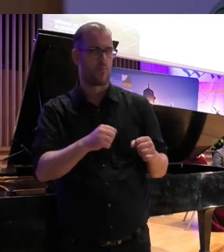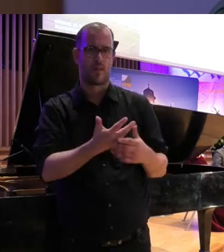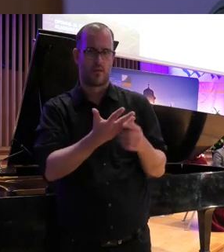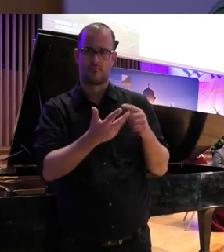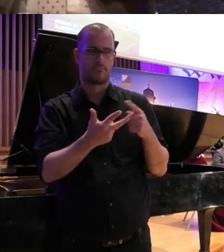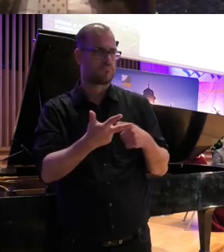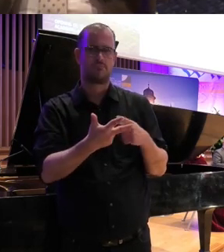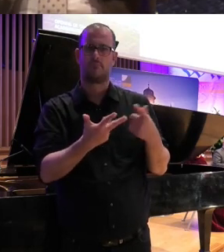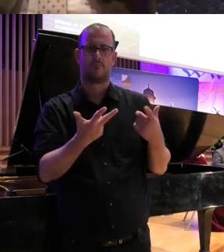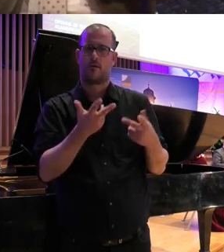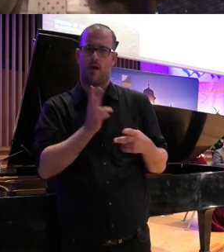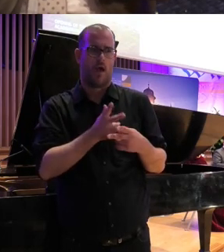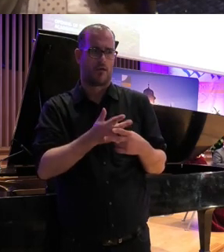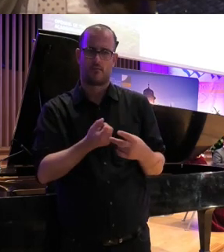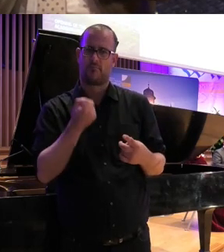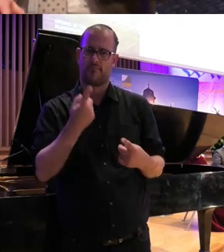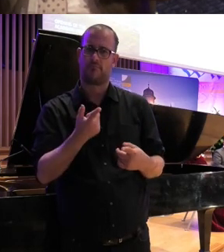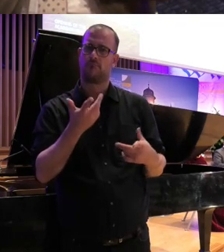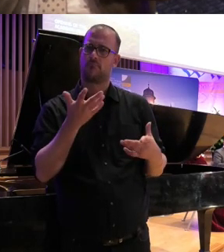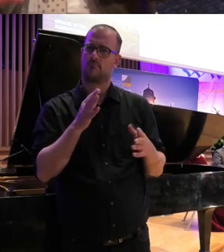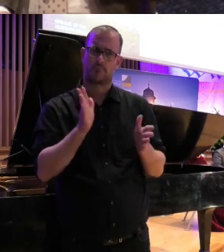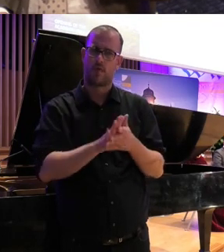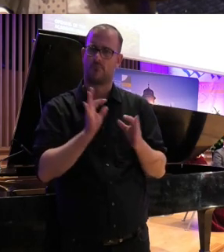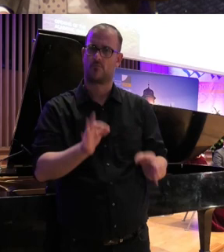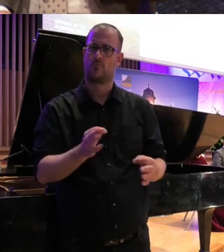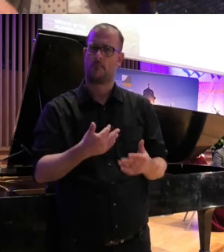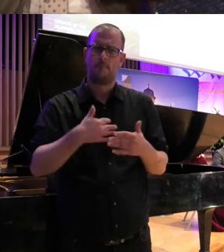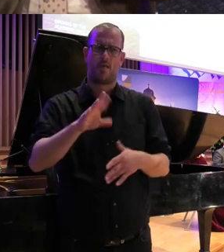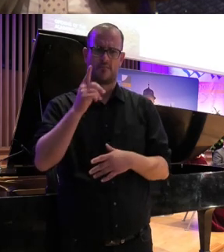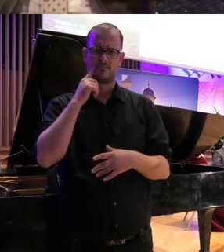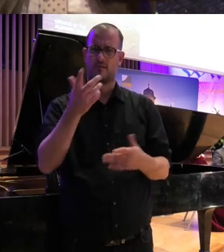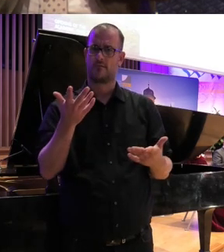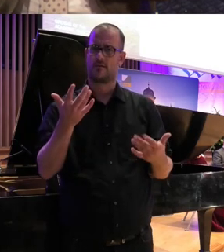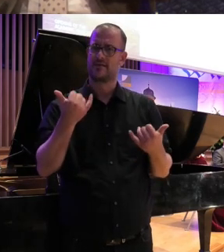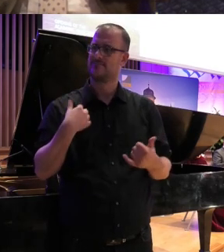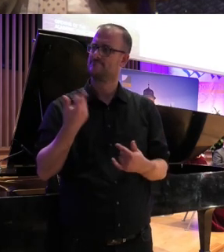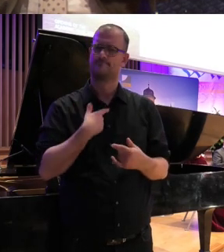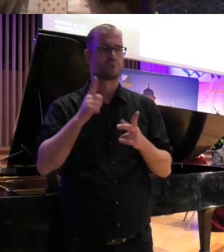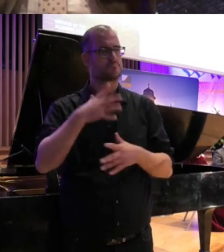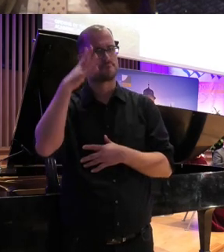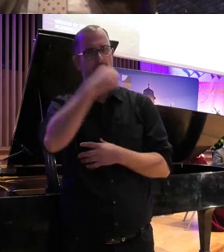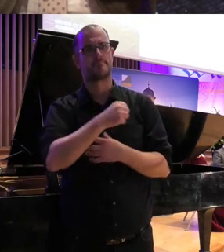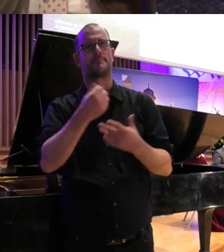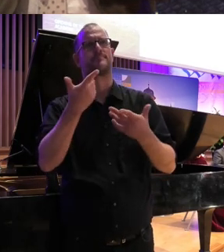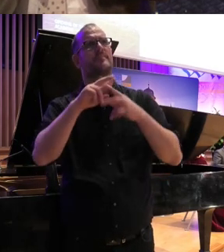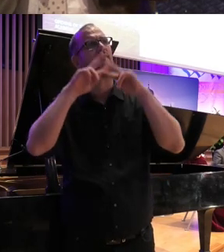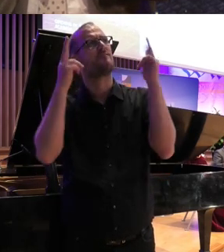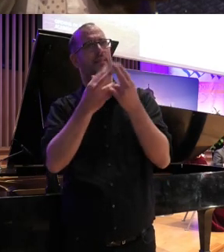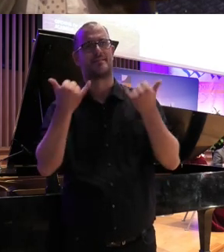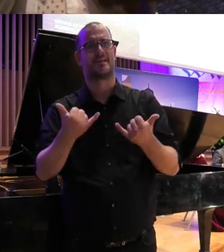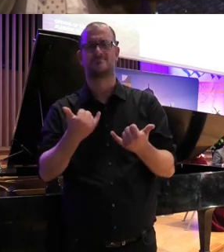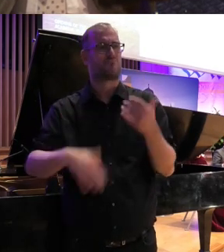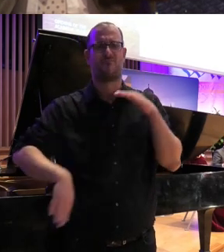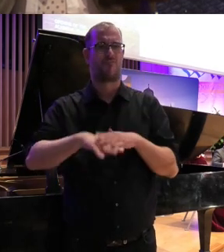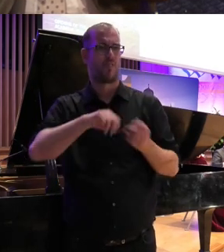haben, das eigentlich erstaunlich gut funktioniert hat. Viel besser, als ich gedacht habe. Ich glaube, wir müssen auch begreifen, dass die Welt, in der wir leben, sich